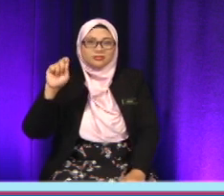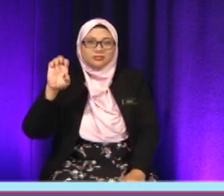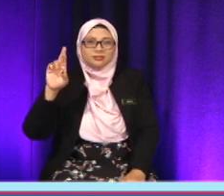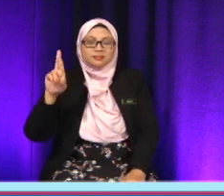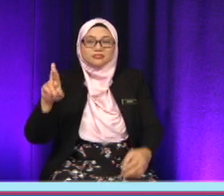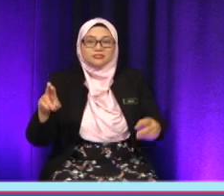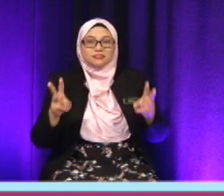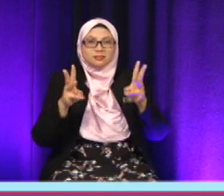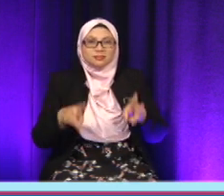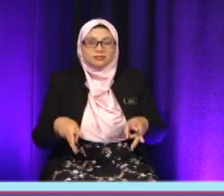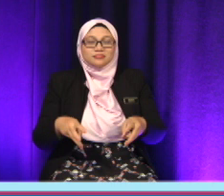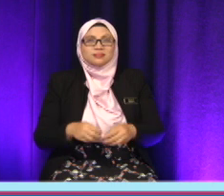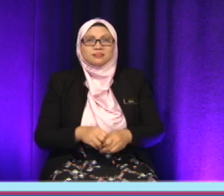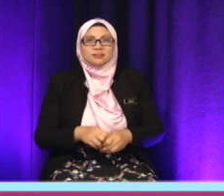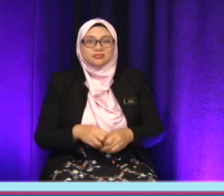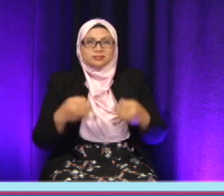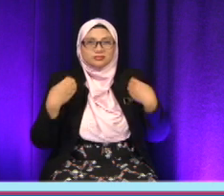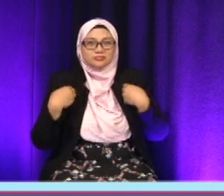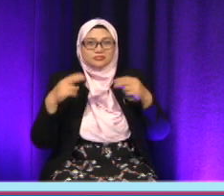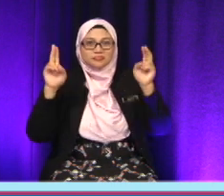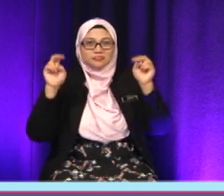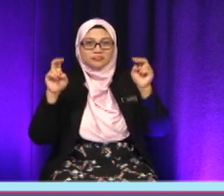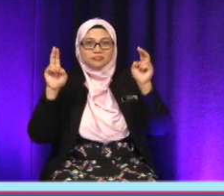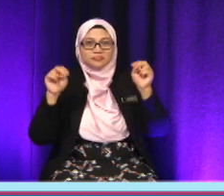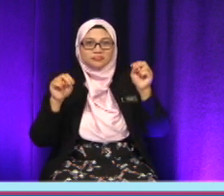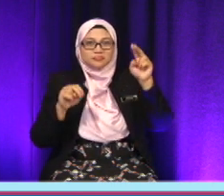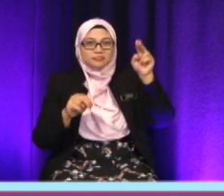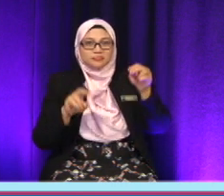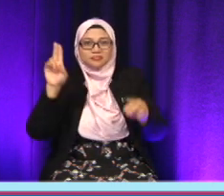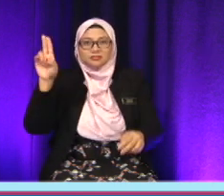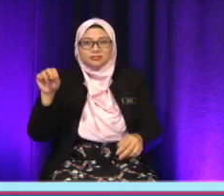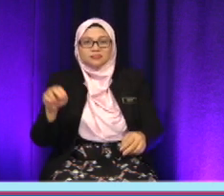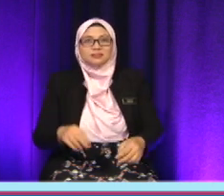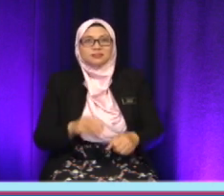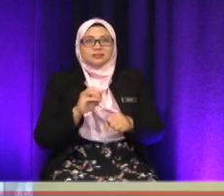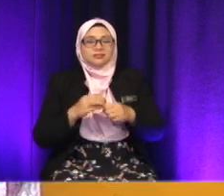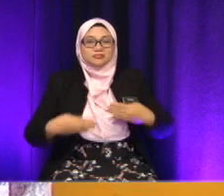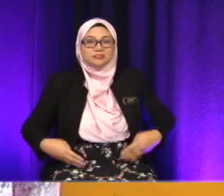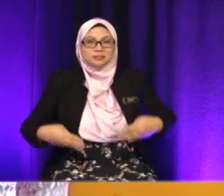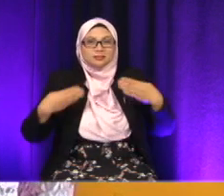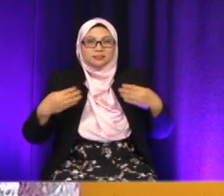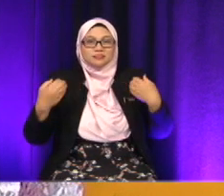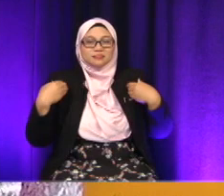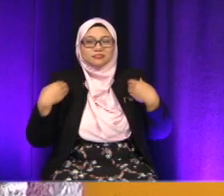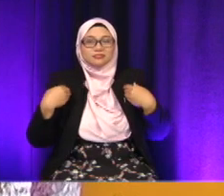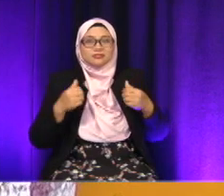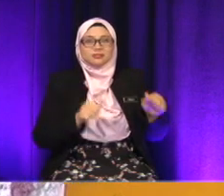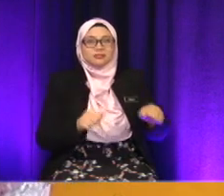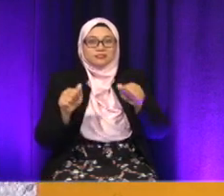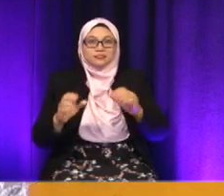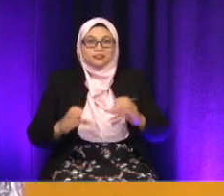Open dan juga Cluster itu adalah badannya di dalam badan atau care Oke Nah itu